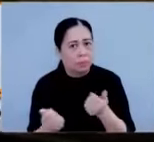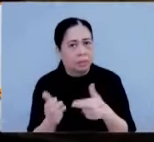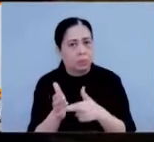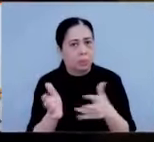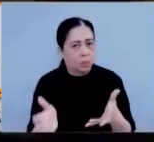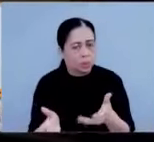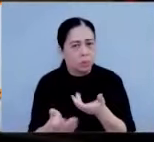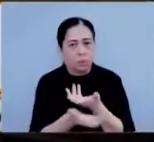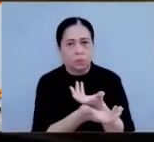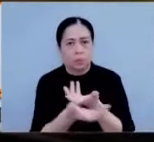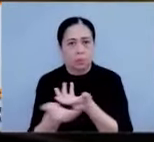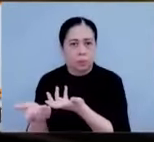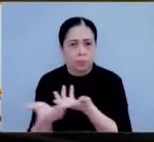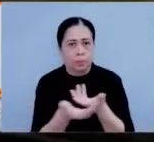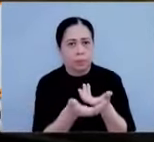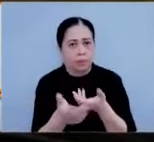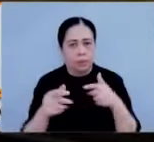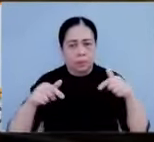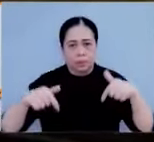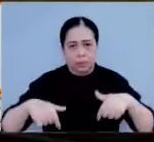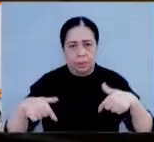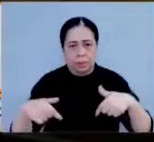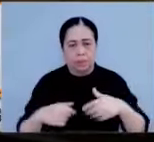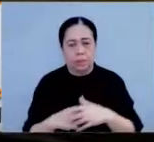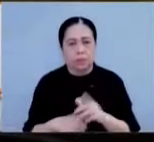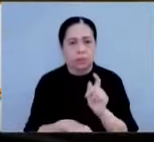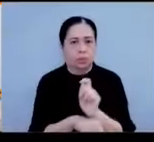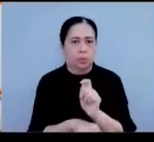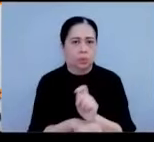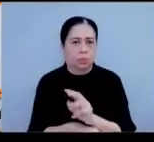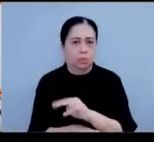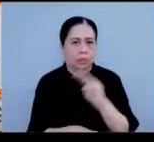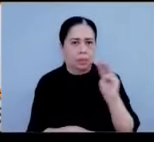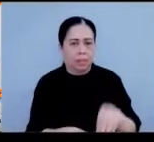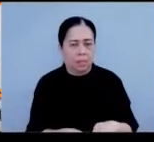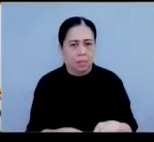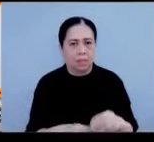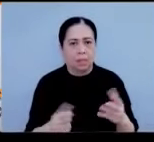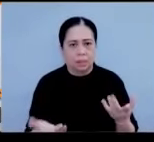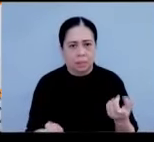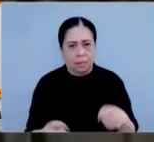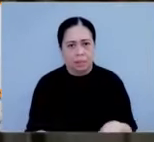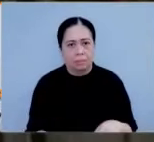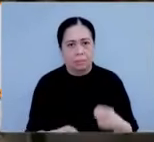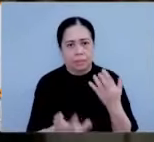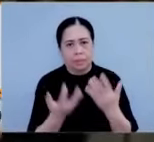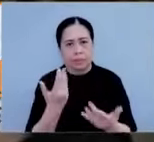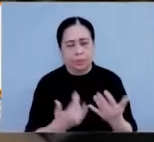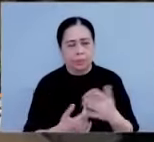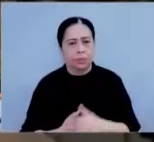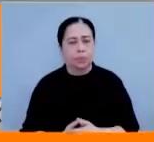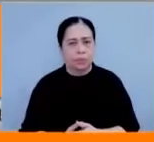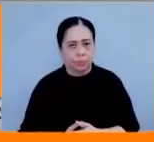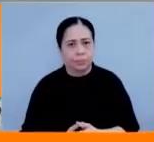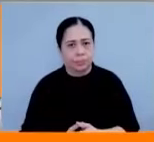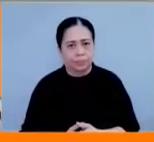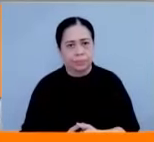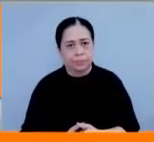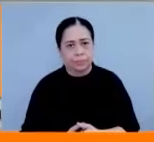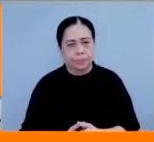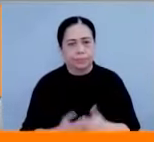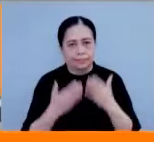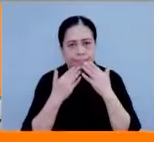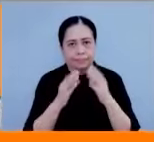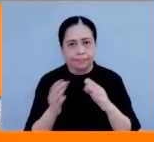mga bumbero dito sa Tondo, Maynila, na kung saan nangyayari ngayon yung sunog. Cheryl. Maraming